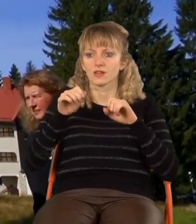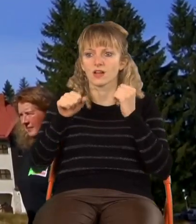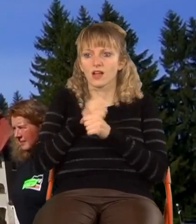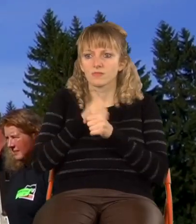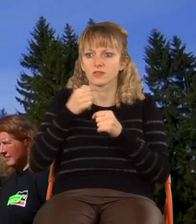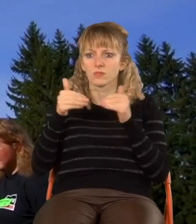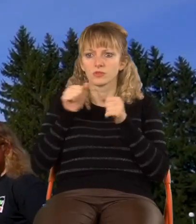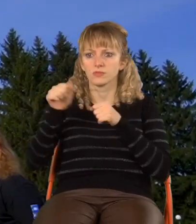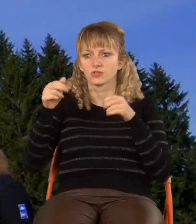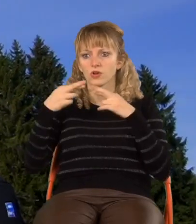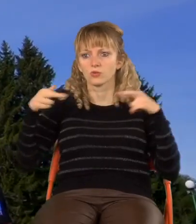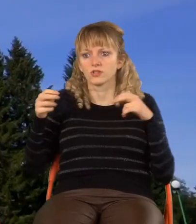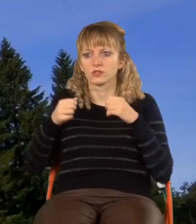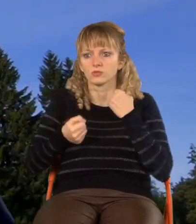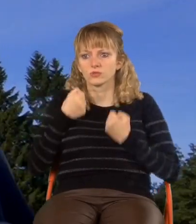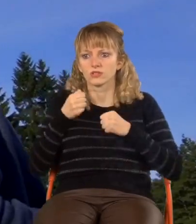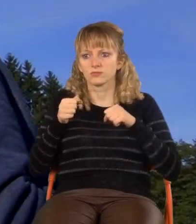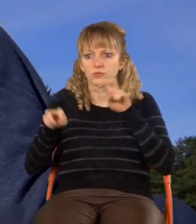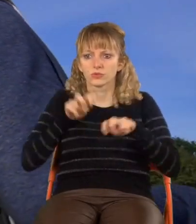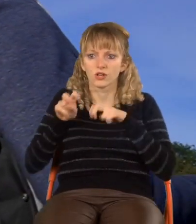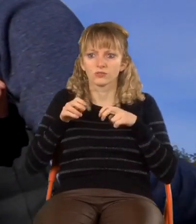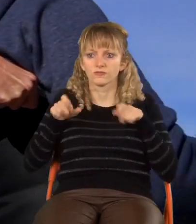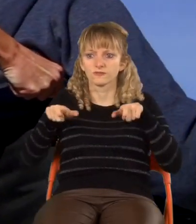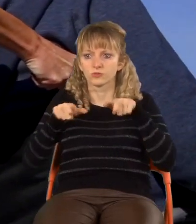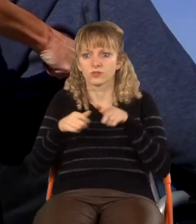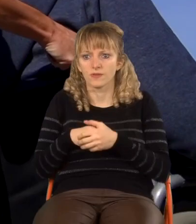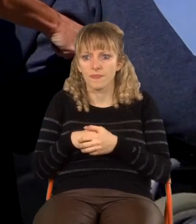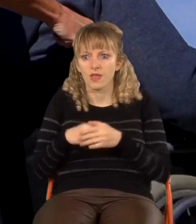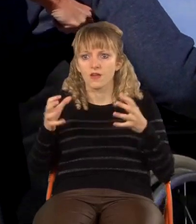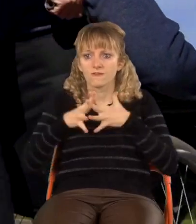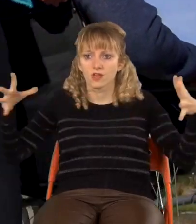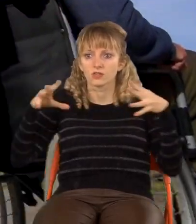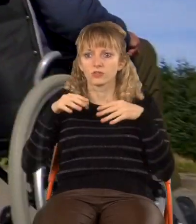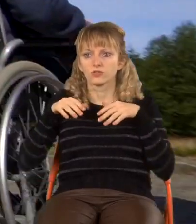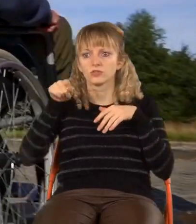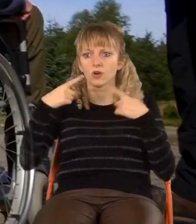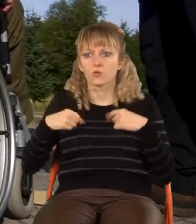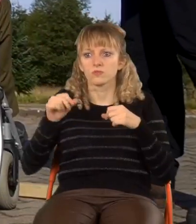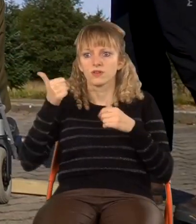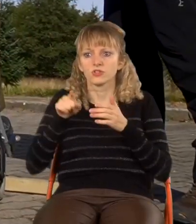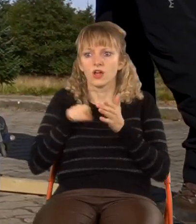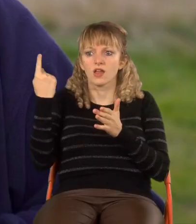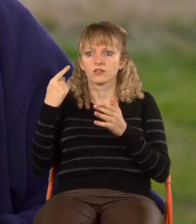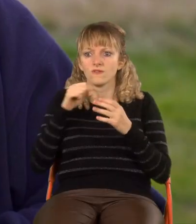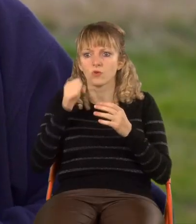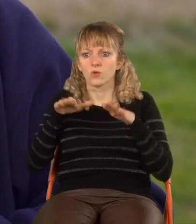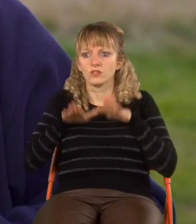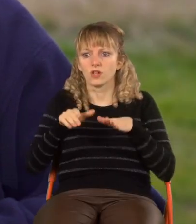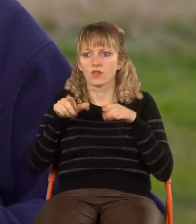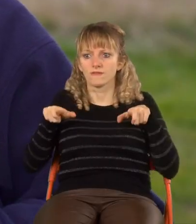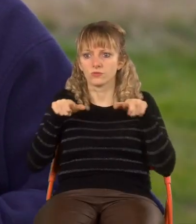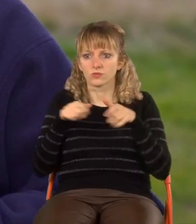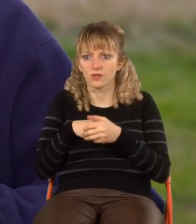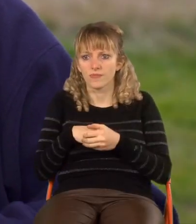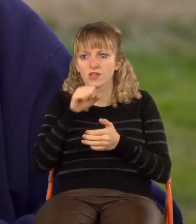Większość tych osób pierwszy raz w ogóle siedziała na wózkach inwalidzkich, nigdy nie miała takich doświadczeń. Gdzieś tam jakoś